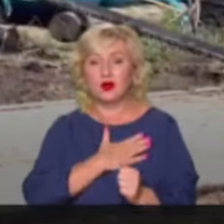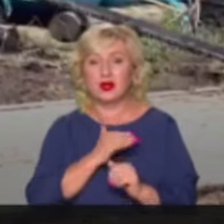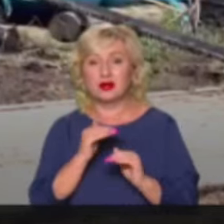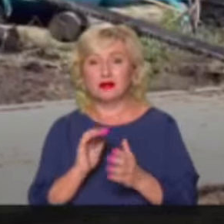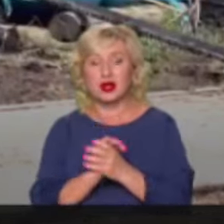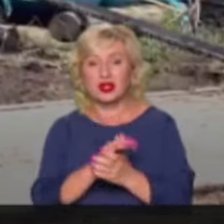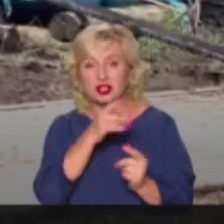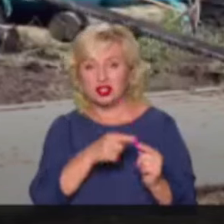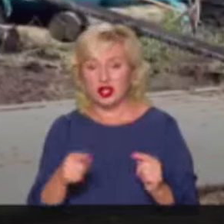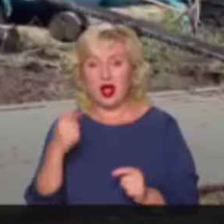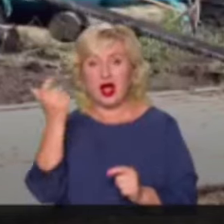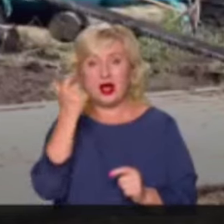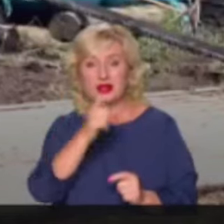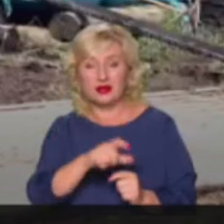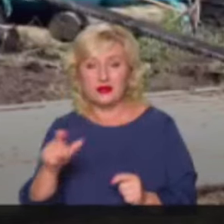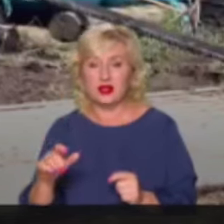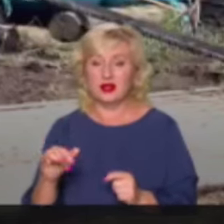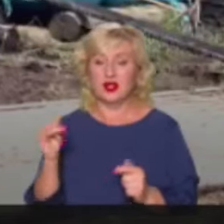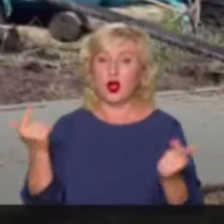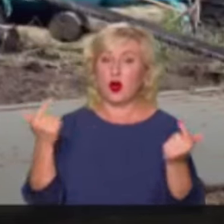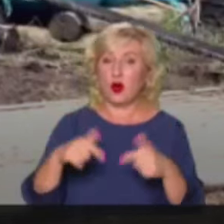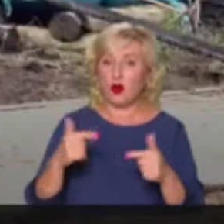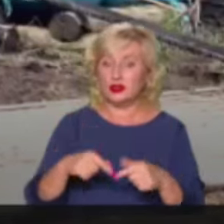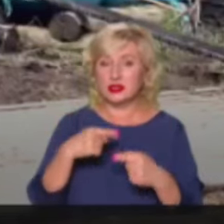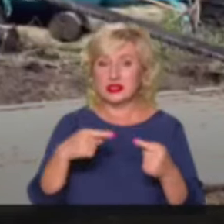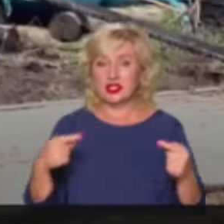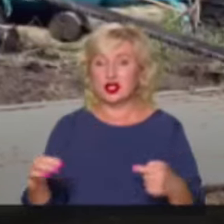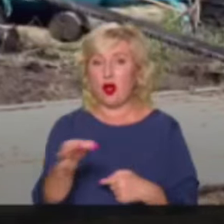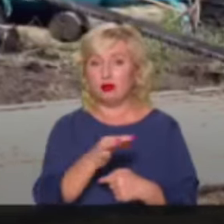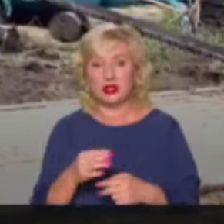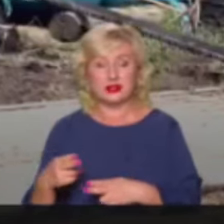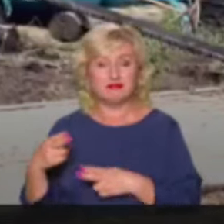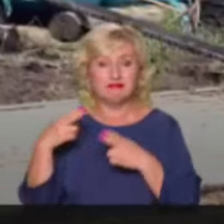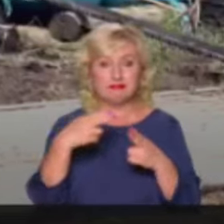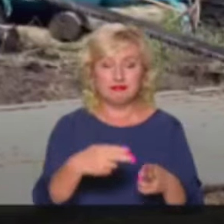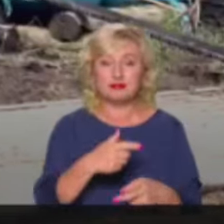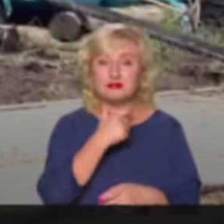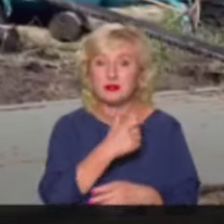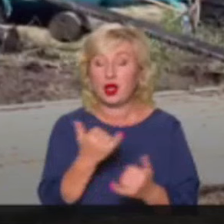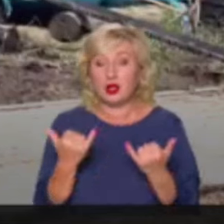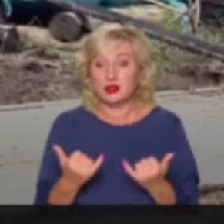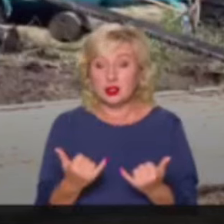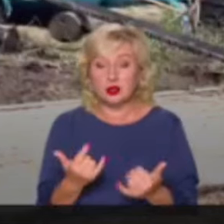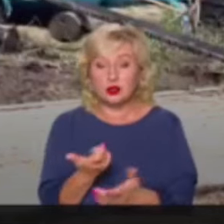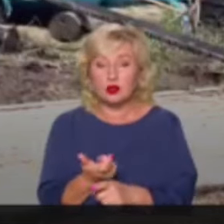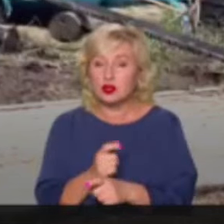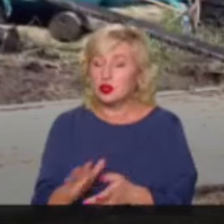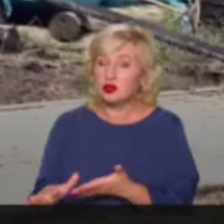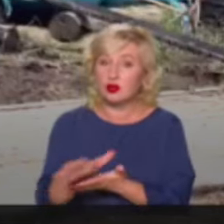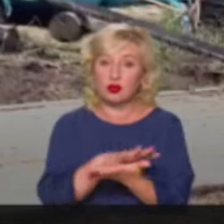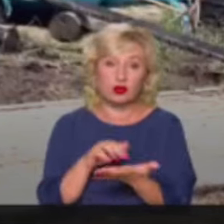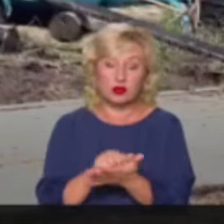час харків'яни і, в принципі, гості з інших областей. А зараз він дуже зруйнований, майже